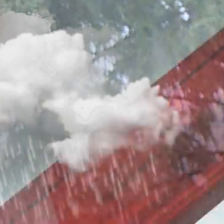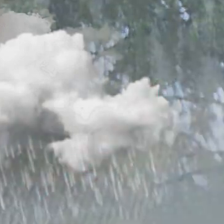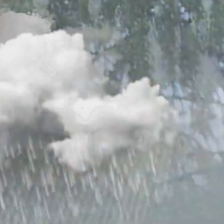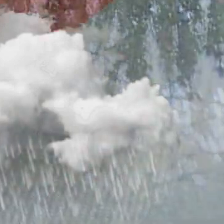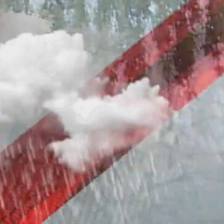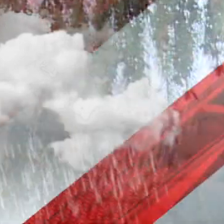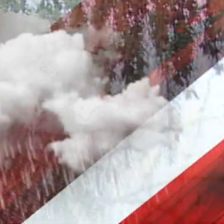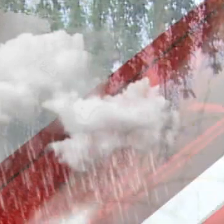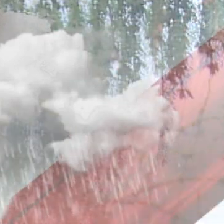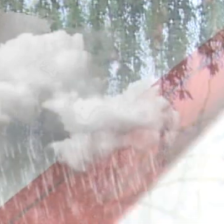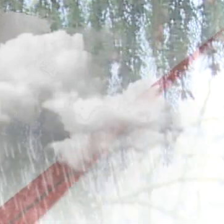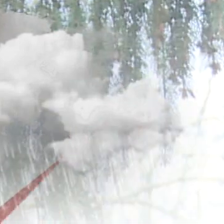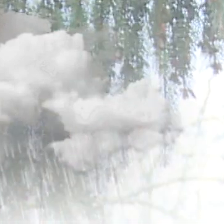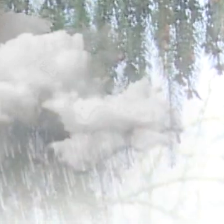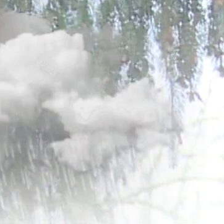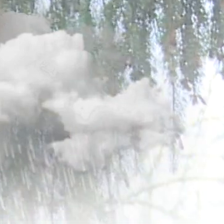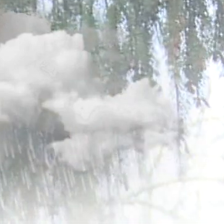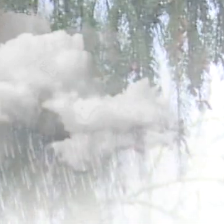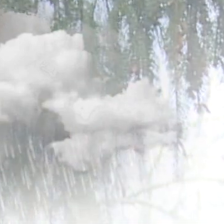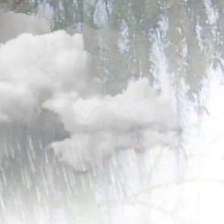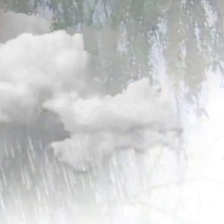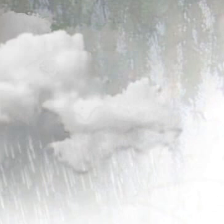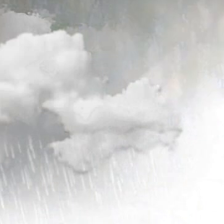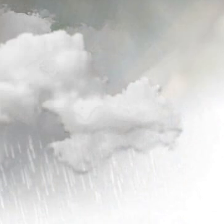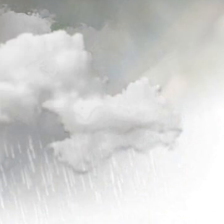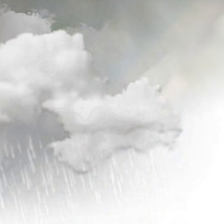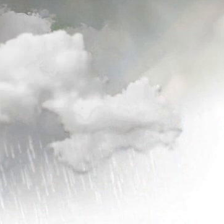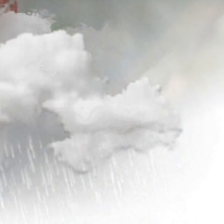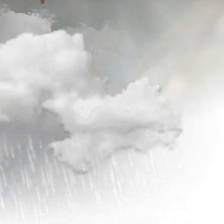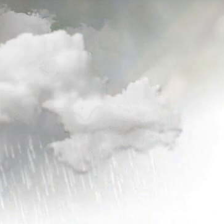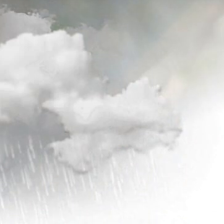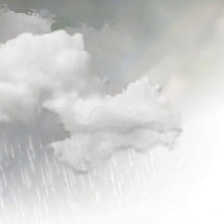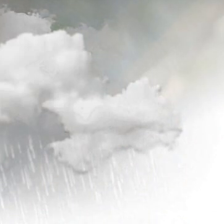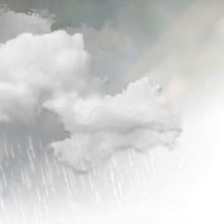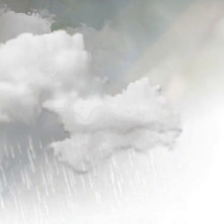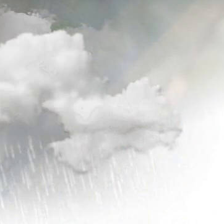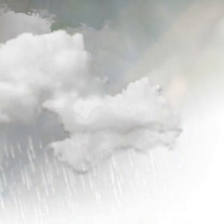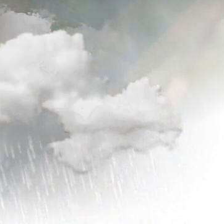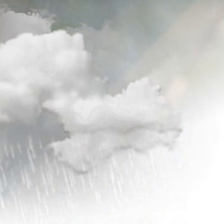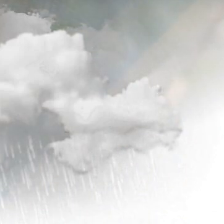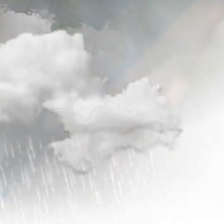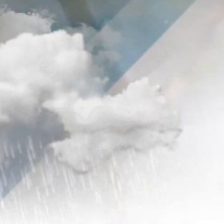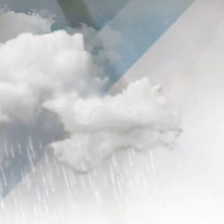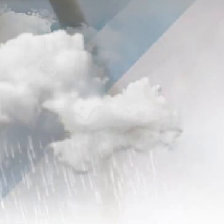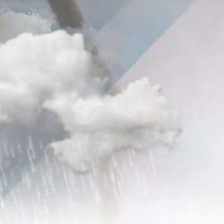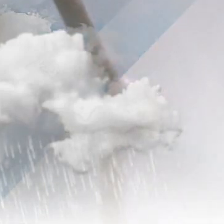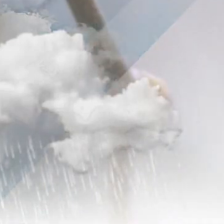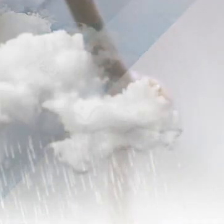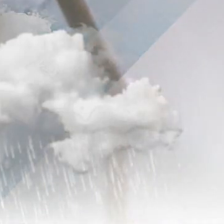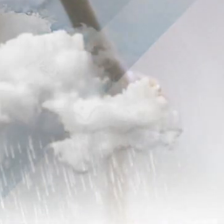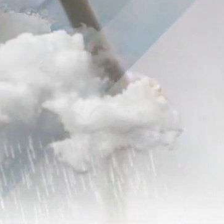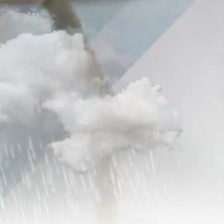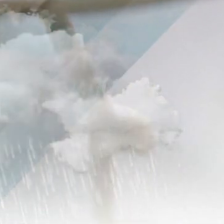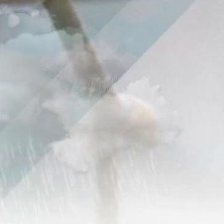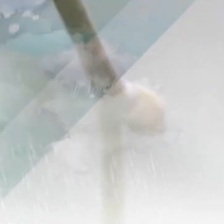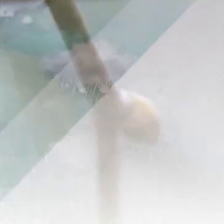метэаралагічных дадзеных, адчуваемая тэмпература паветра на працягу дня будзе вагацца ад 16 да